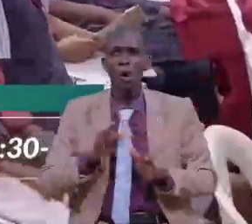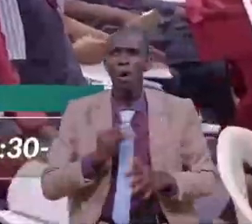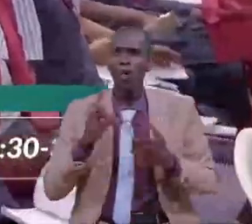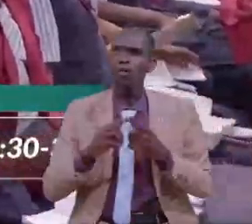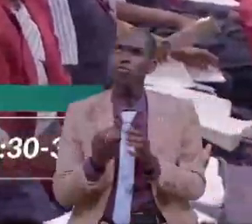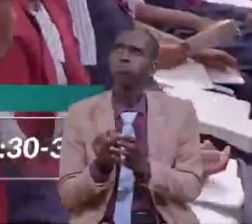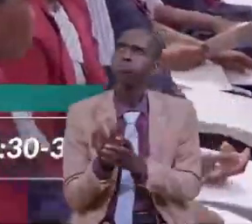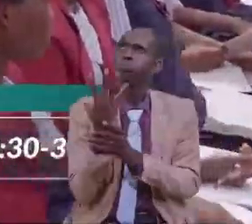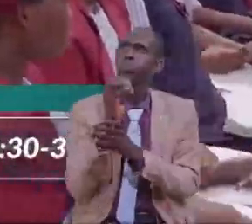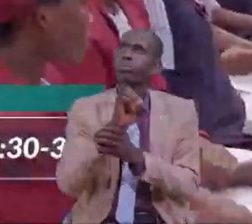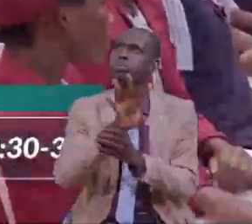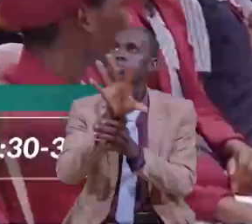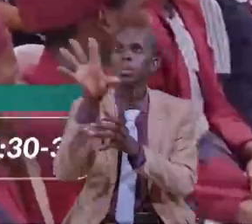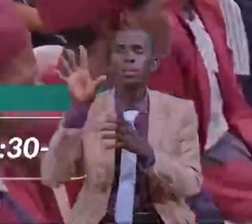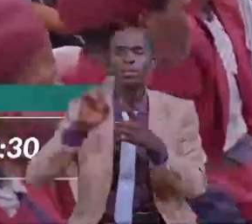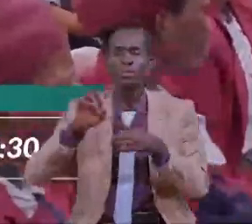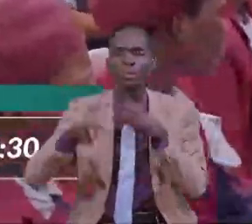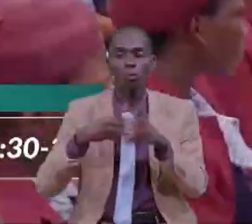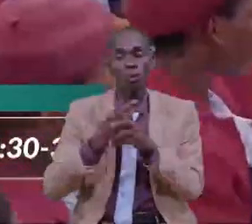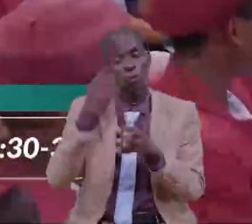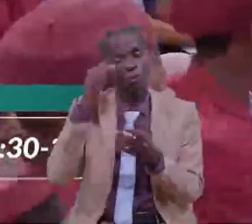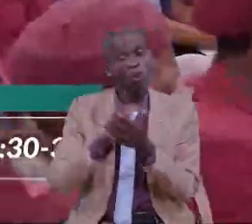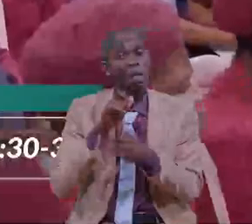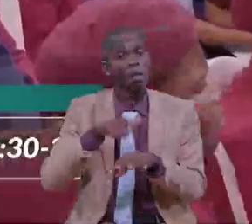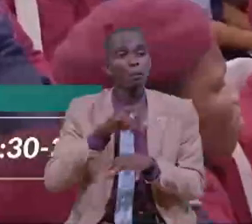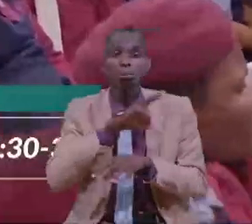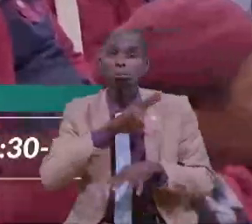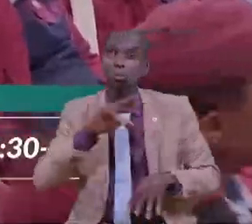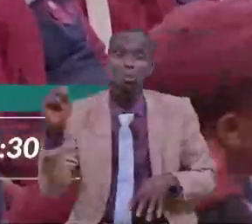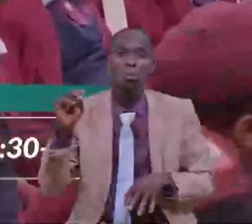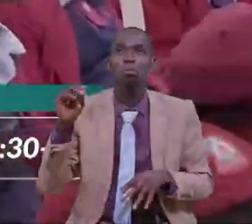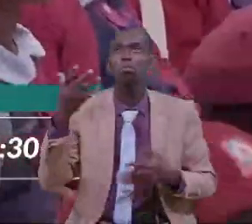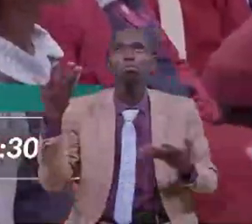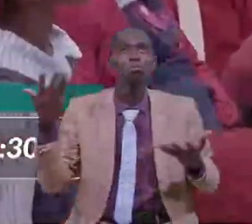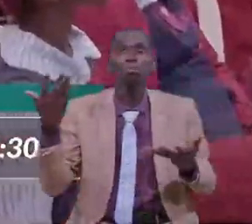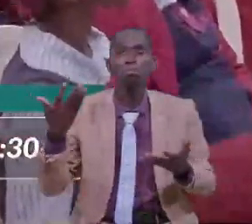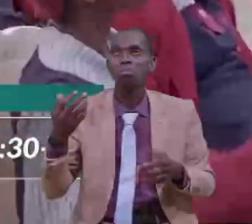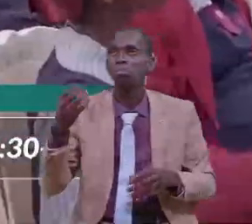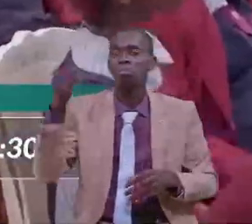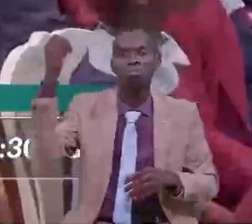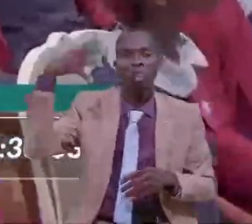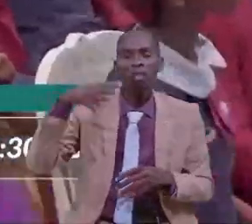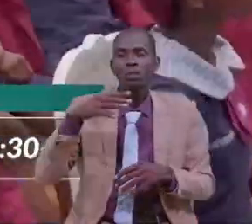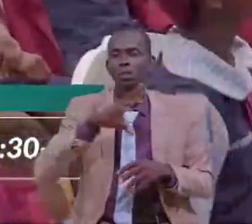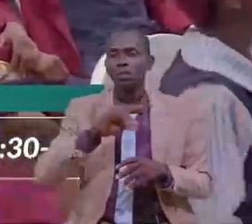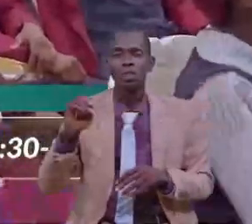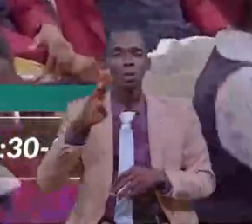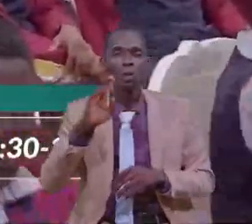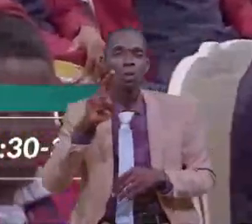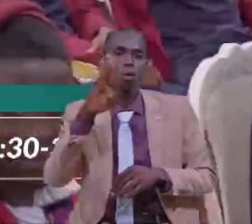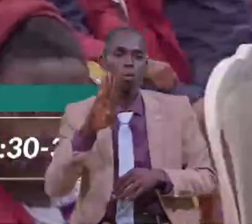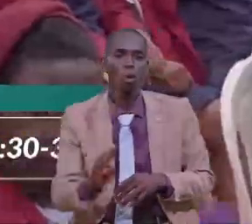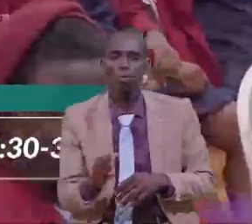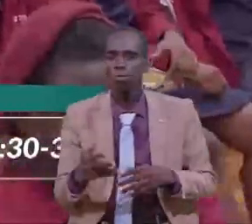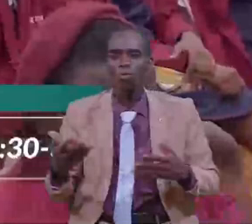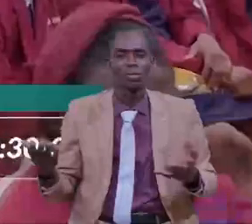monde. Parce qu'en ce moment, ils n'avaient pas d'ampoule électrique, rien. Tout ce qu'ils avaient,